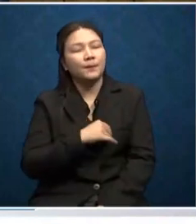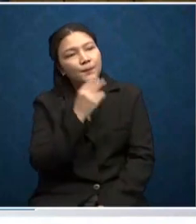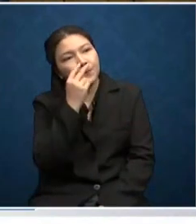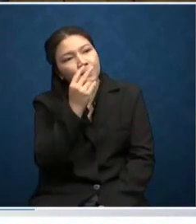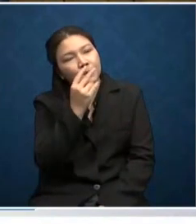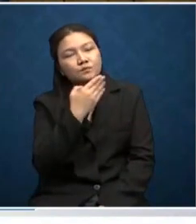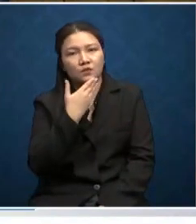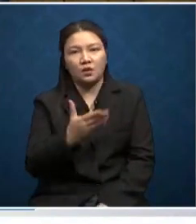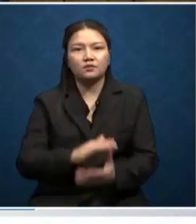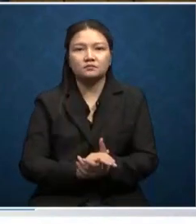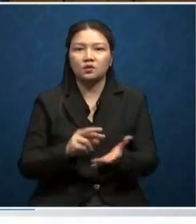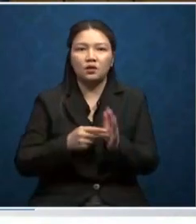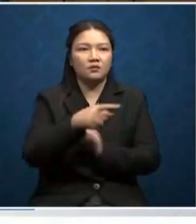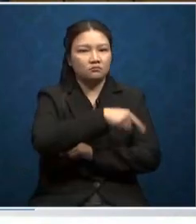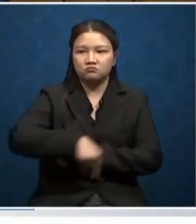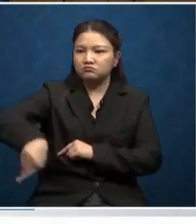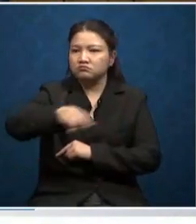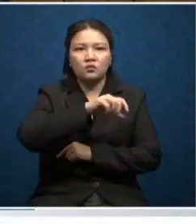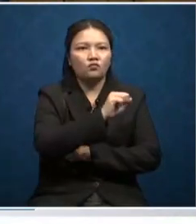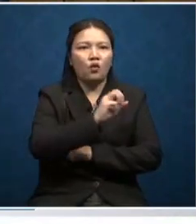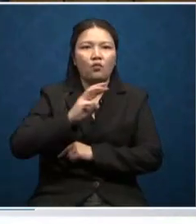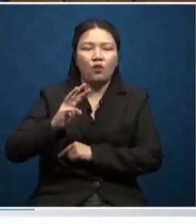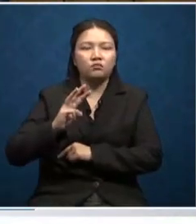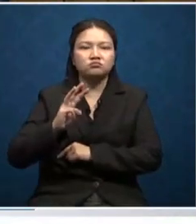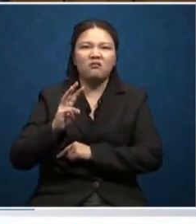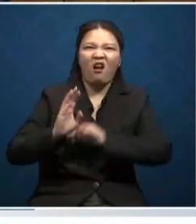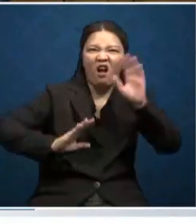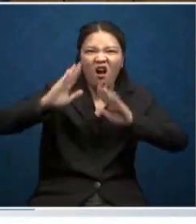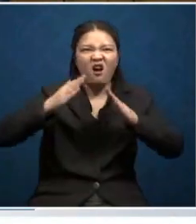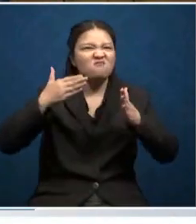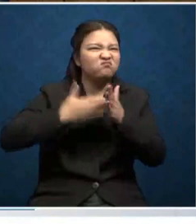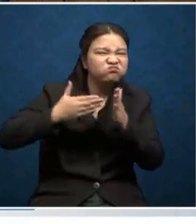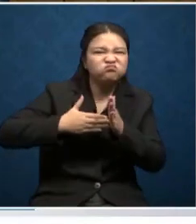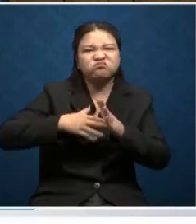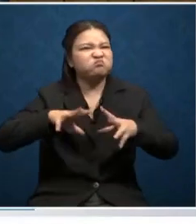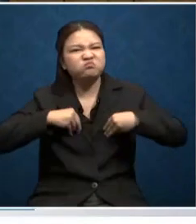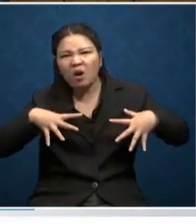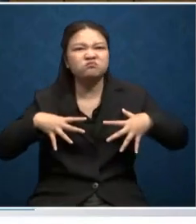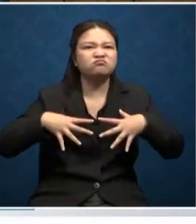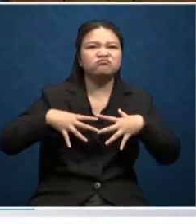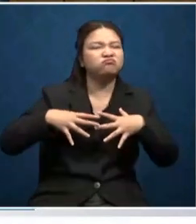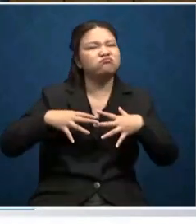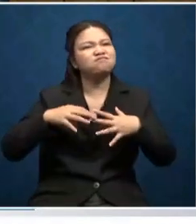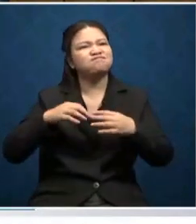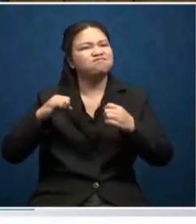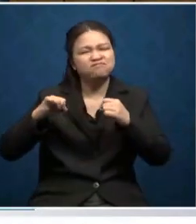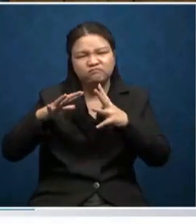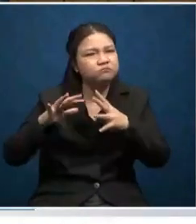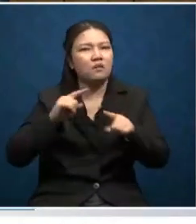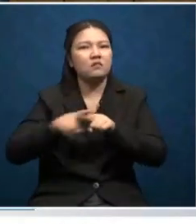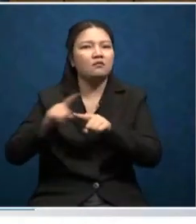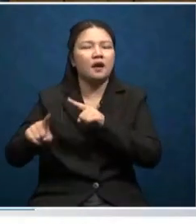อภิปรายไม่มีเสียงคัดค้านไม่มีเสียงตั้งข้อสังเกตในเชิงหลักการเลยแม้แต่